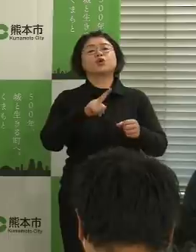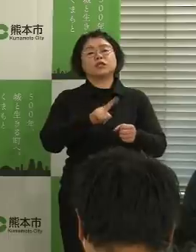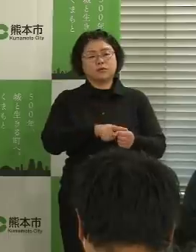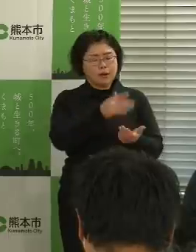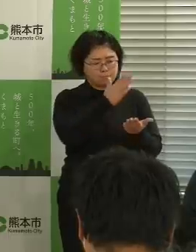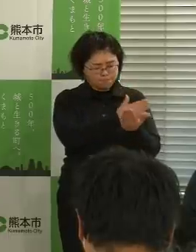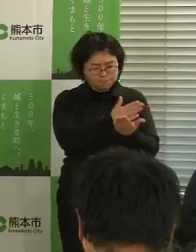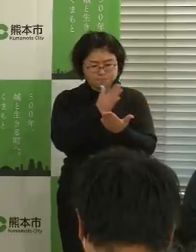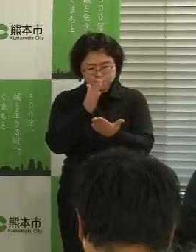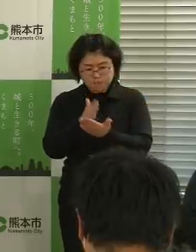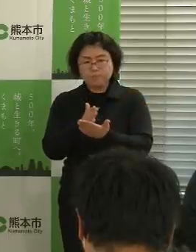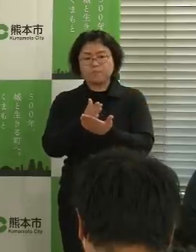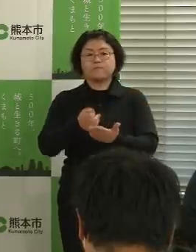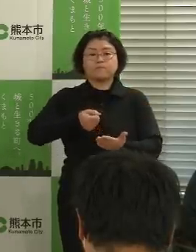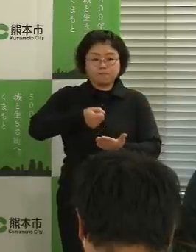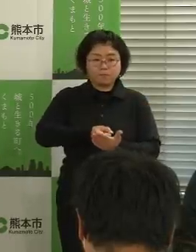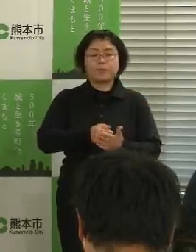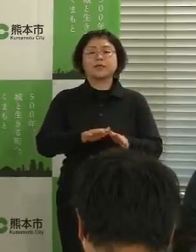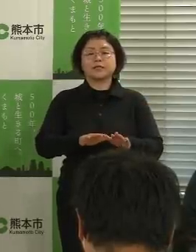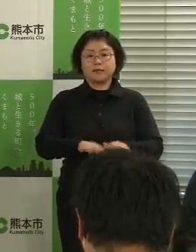年は中止をすることといたしました。